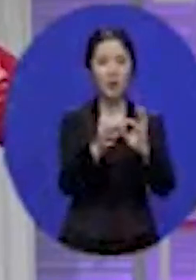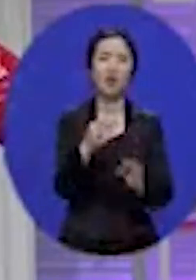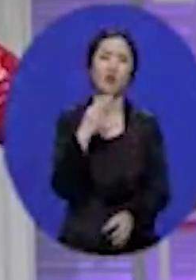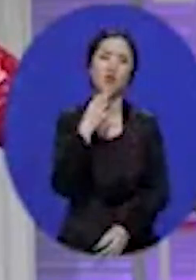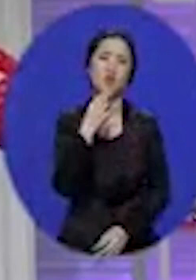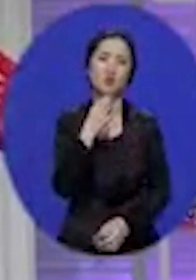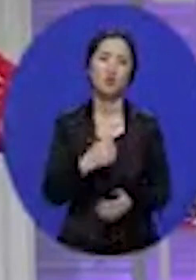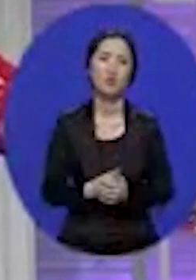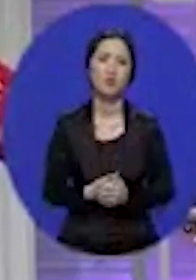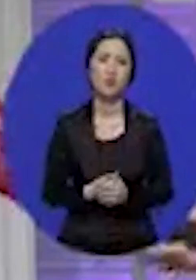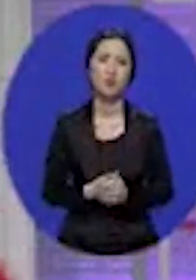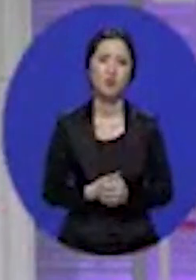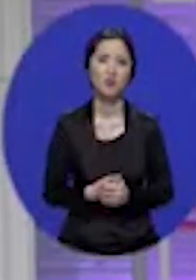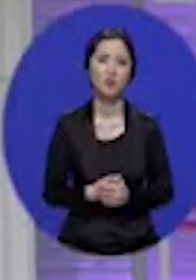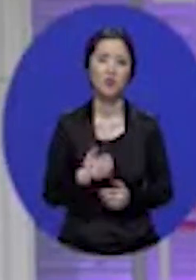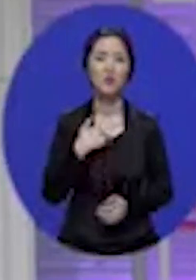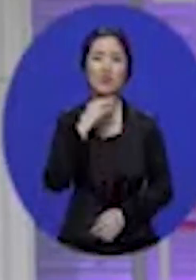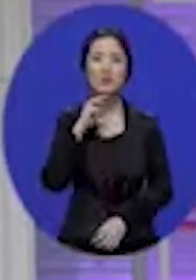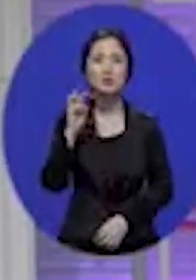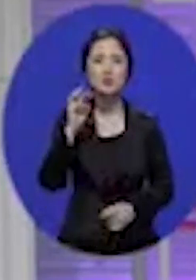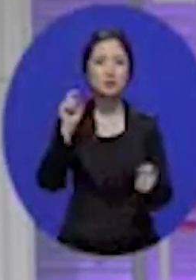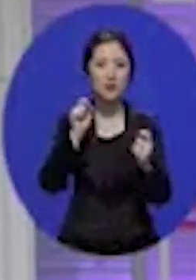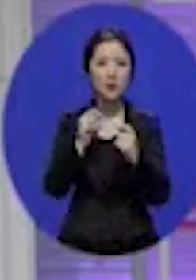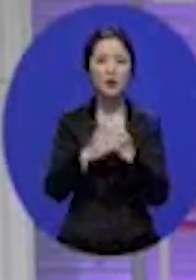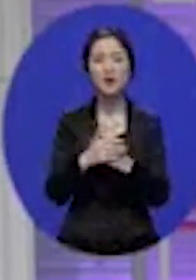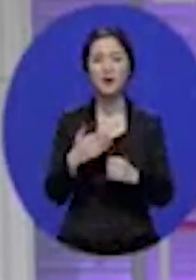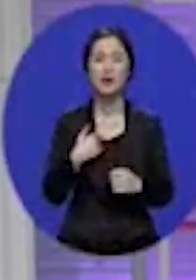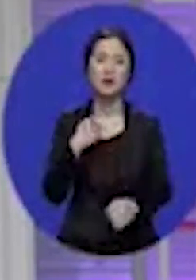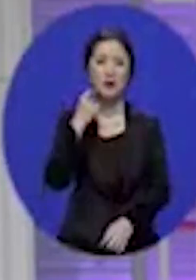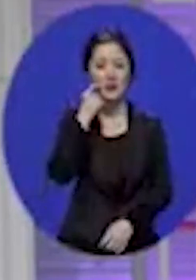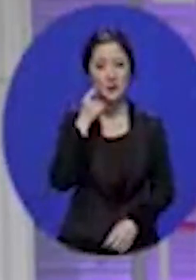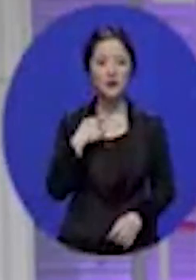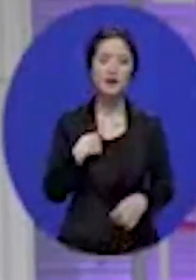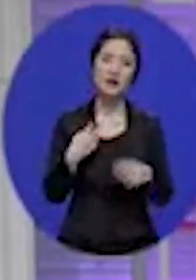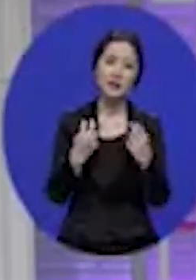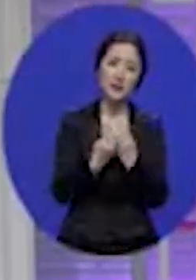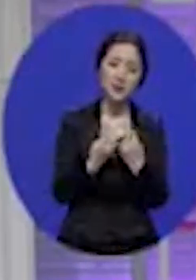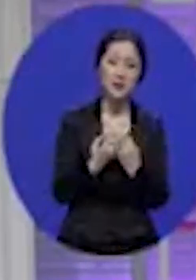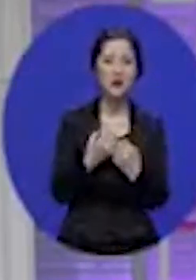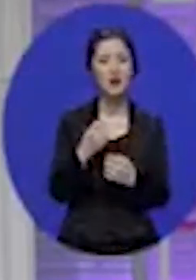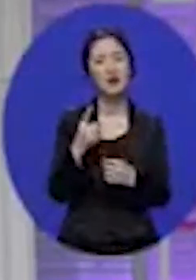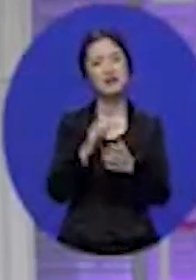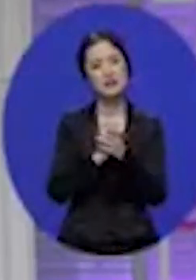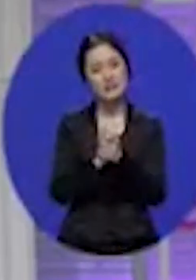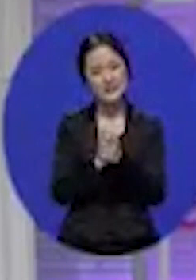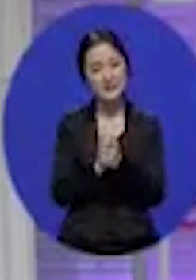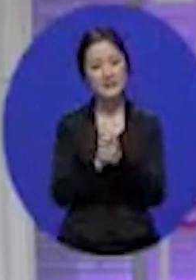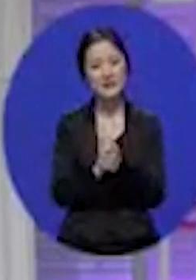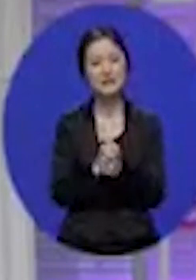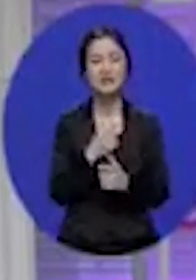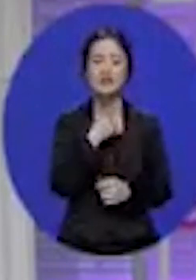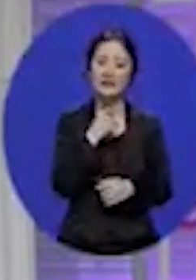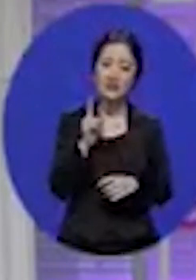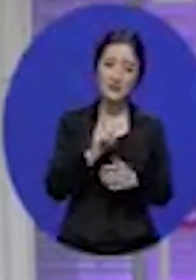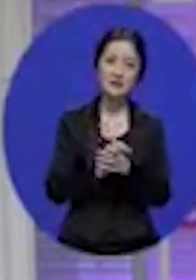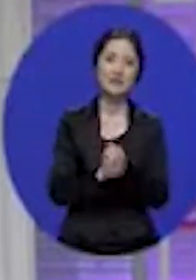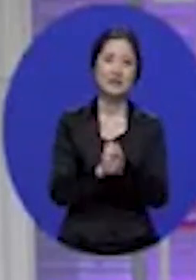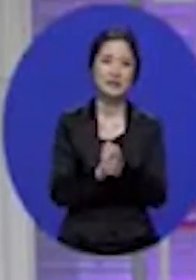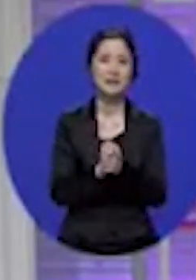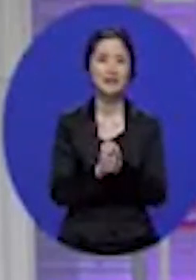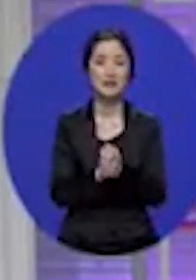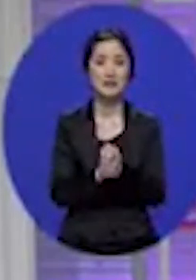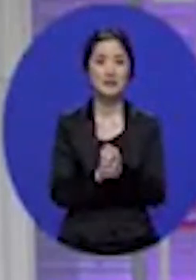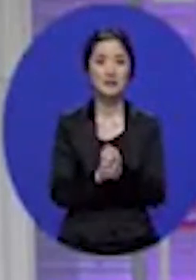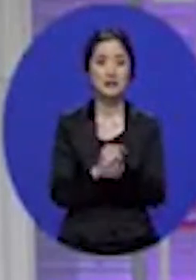이미 30살 뭐 가까이 됐지 갈 방법이 없는 거였어요. 그러니까 저는 날마다 기도를 한 거였어요. 열망하고. 예.